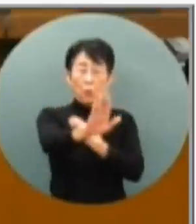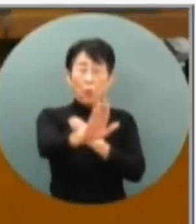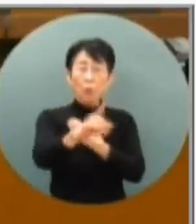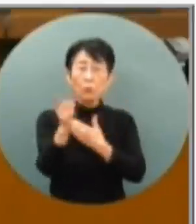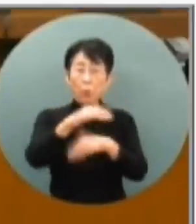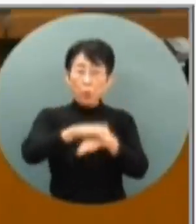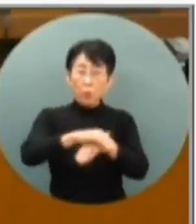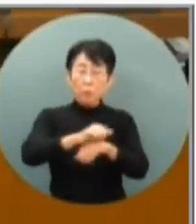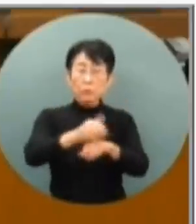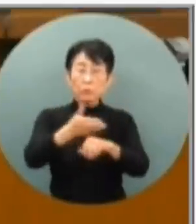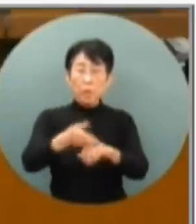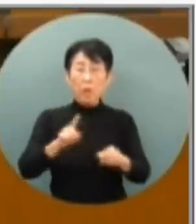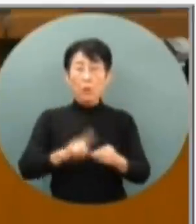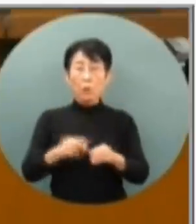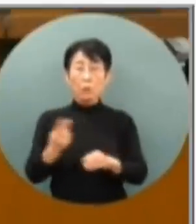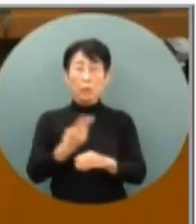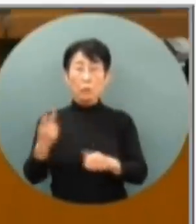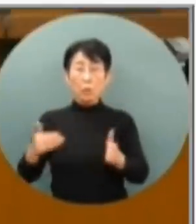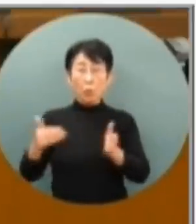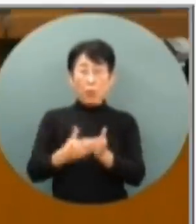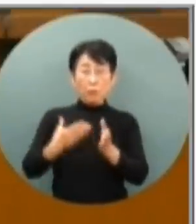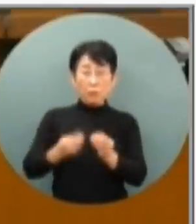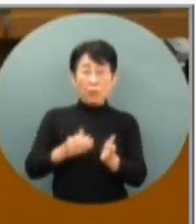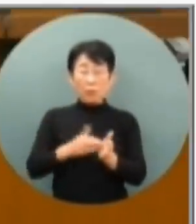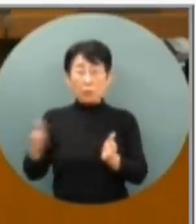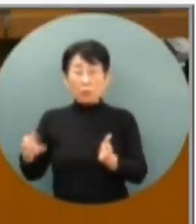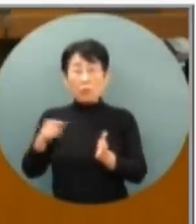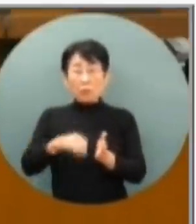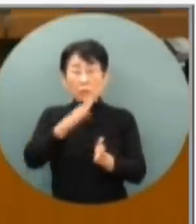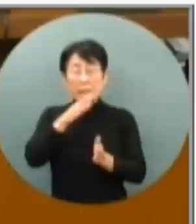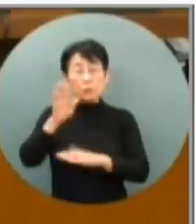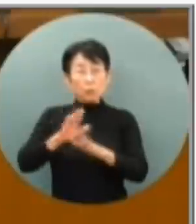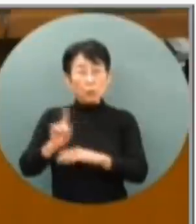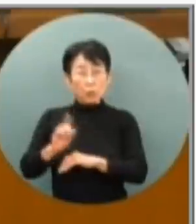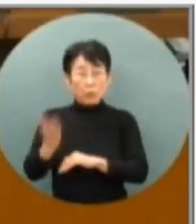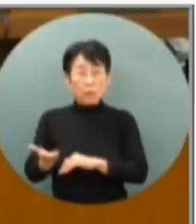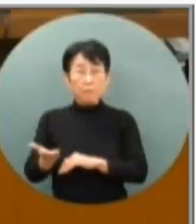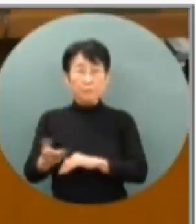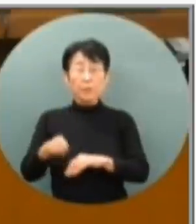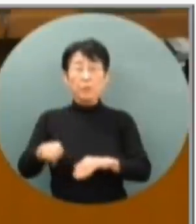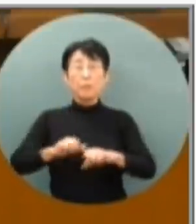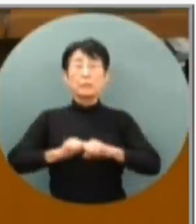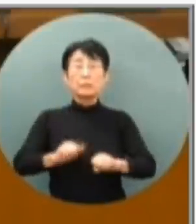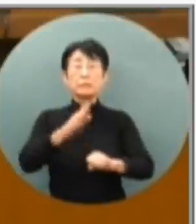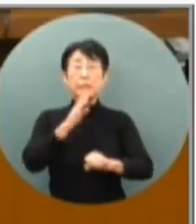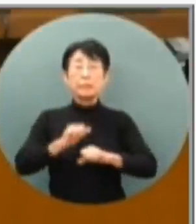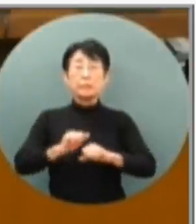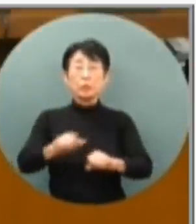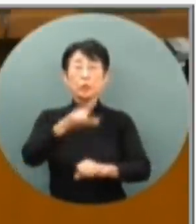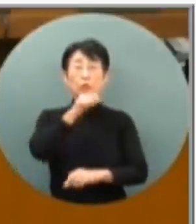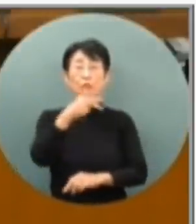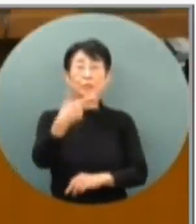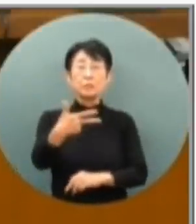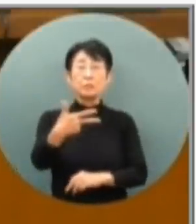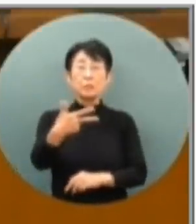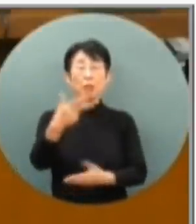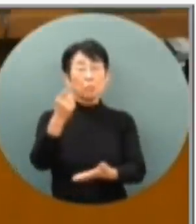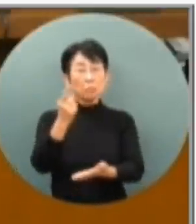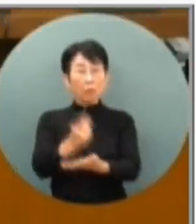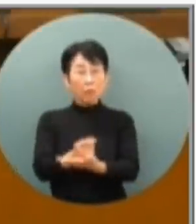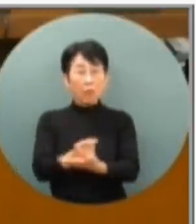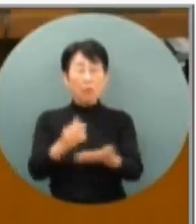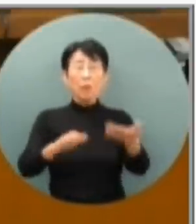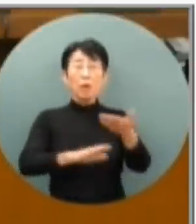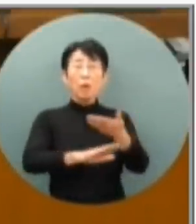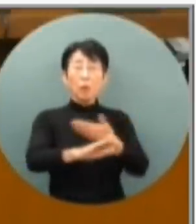。で今年度終わってみて現状どうかというと、今現実にやっておられるのは鳥取市さん、ぐらいで、あとの市町